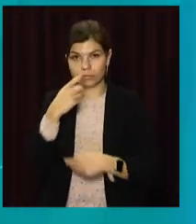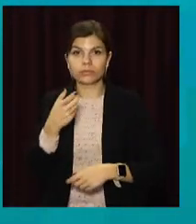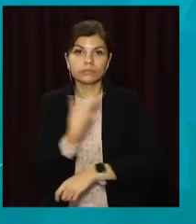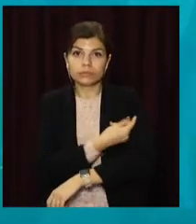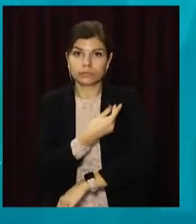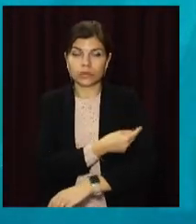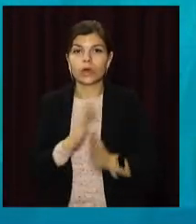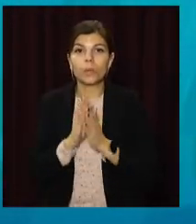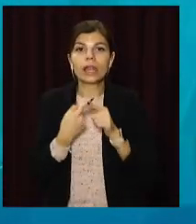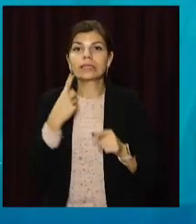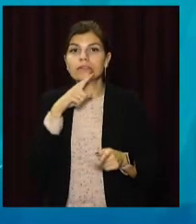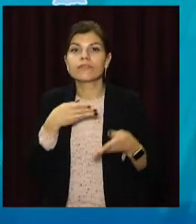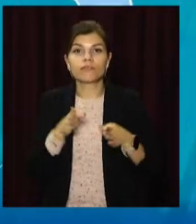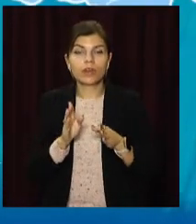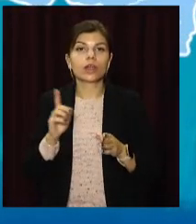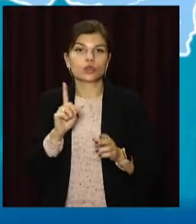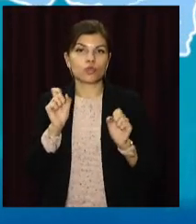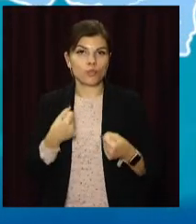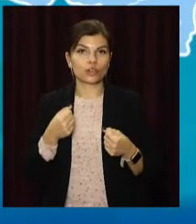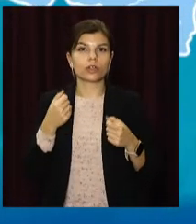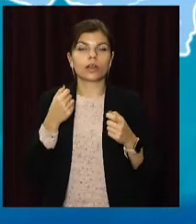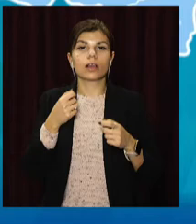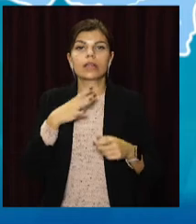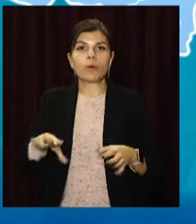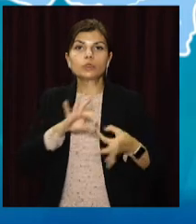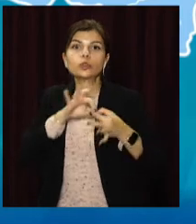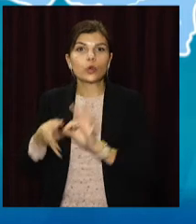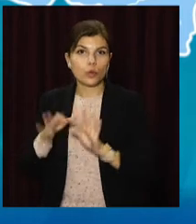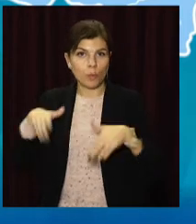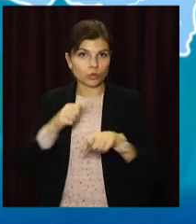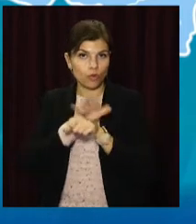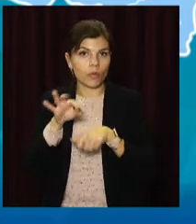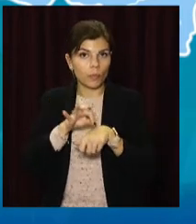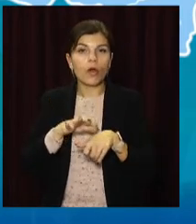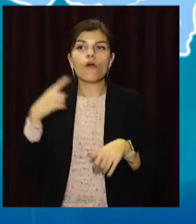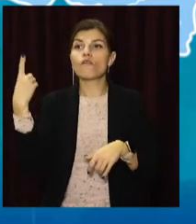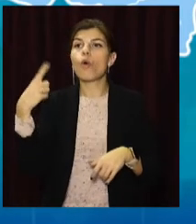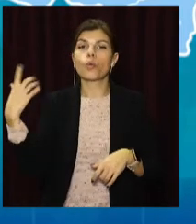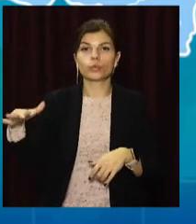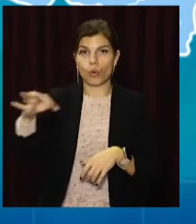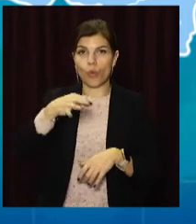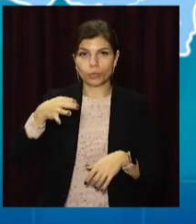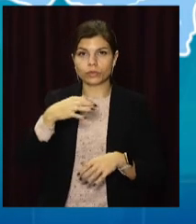єдиний спосіб вберегтися від тяжкого перебігу хвороби та смерті. В області імунізувались вже понад